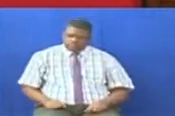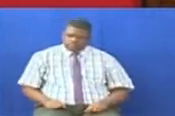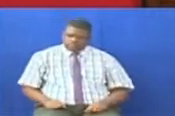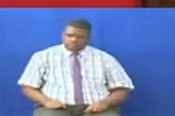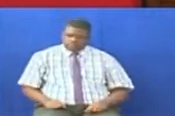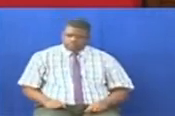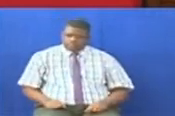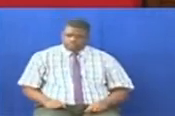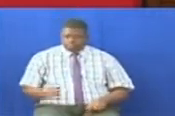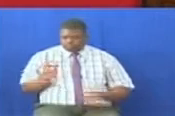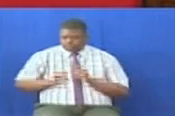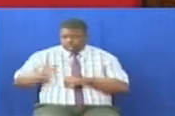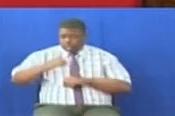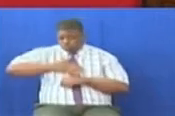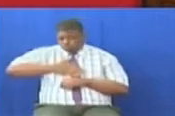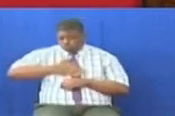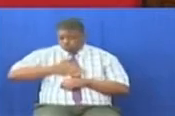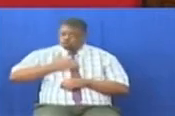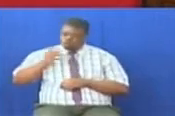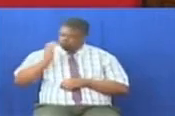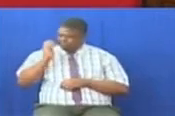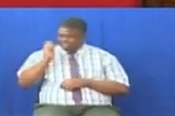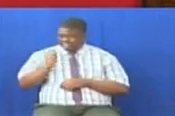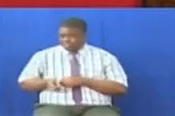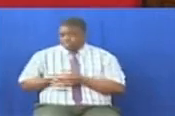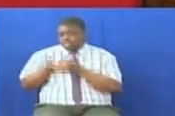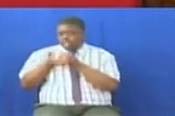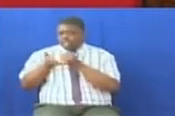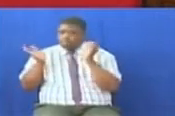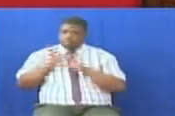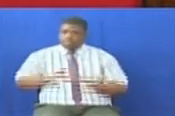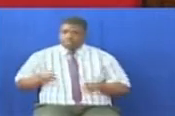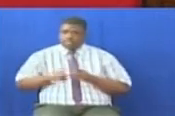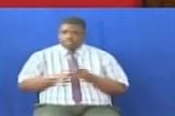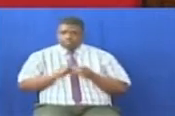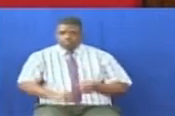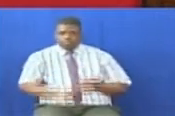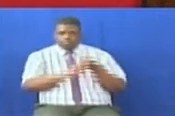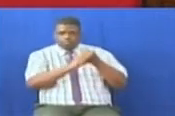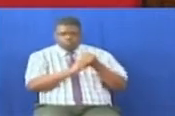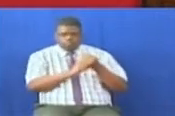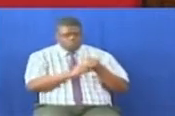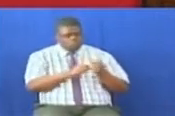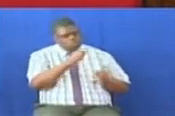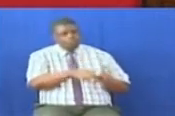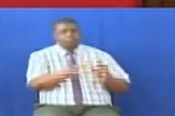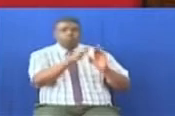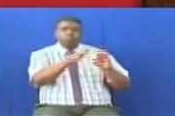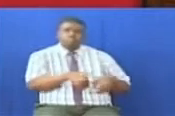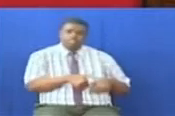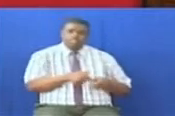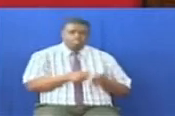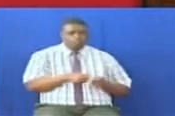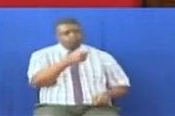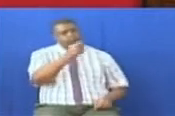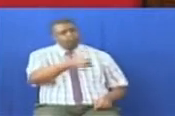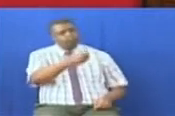nimalize mchango wangu kwa kuungana na wabunge wenzangu na Watanzania wenye mapenzi mema na nchi hii kumpongeza Mheshimiwa